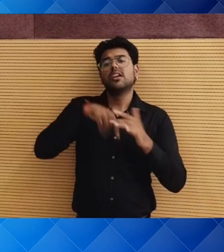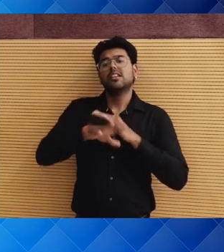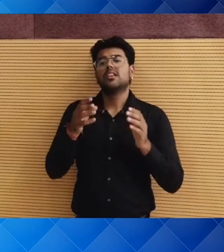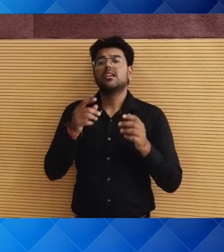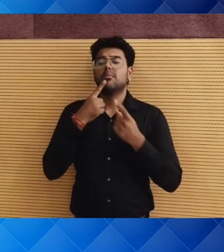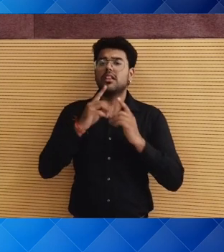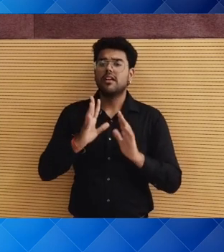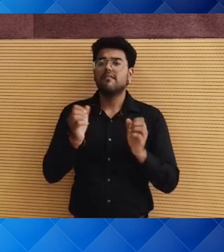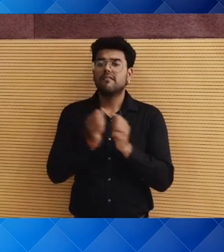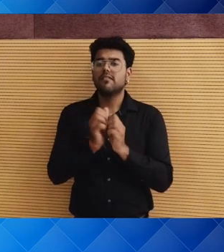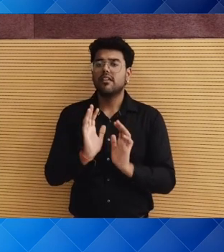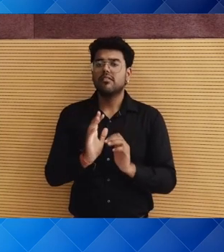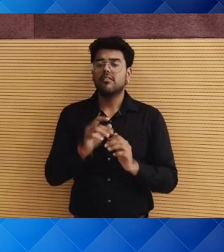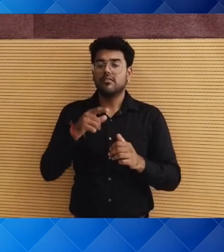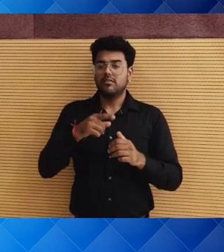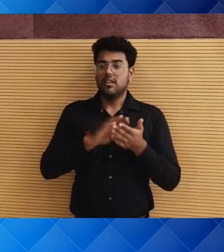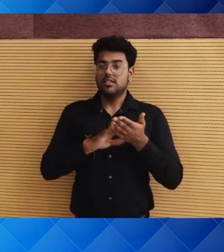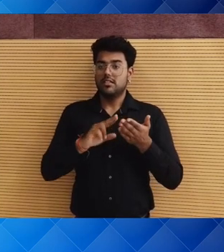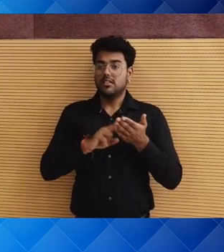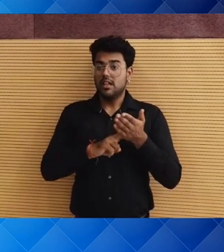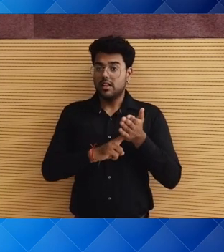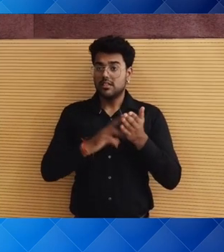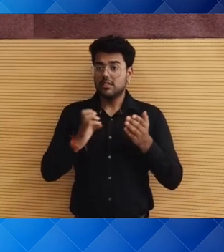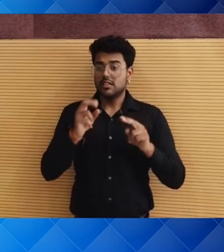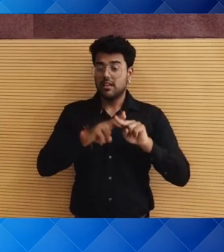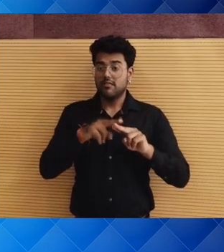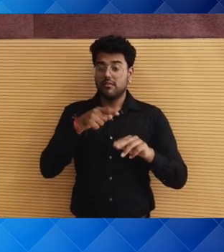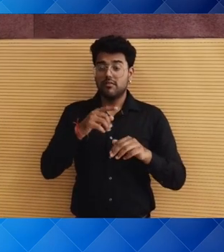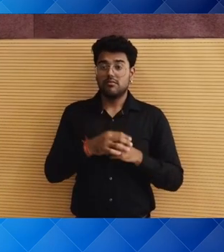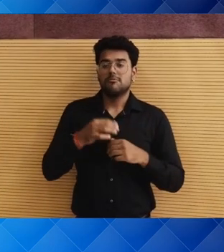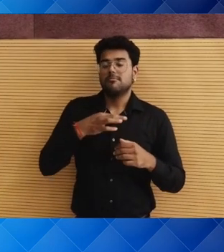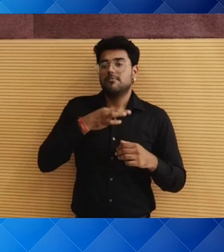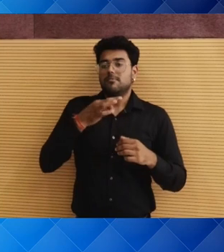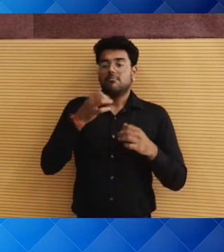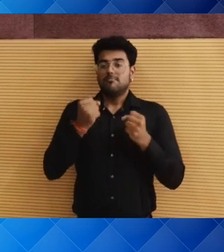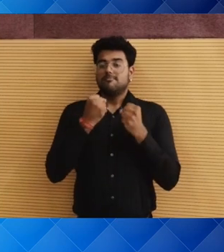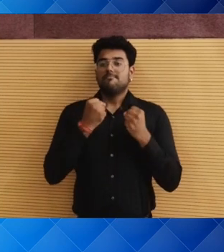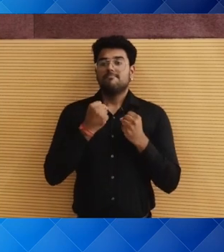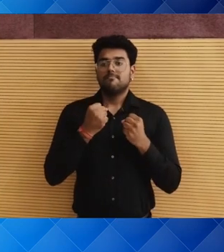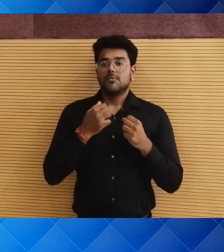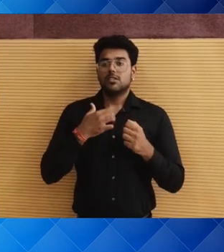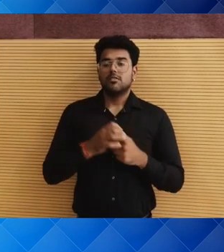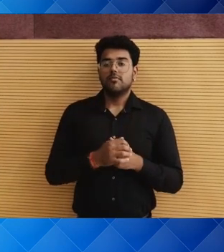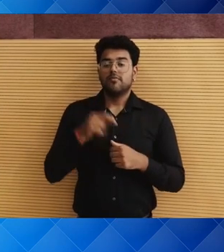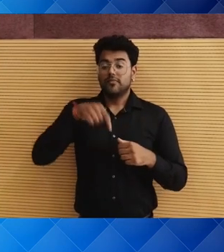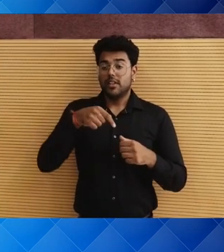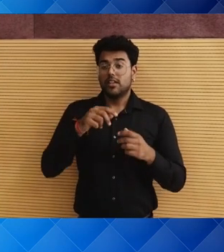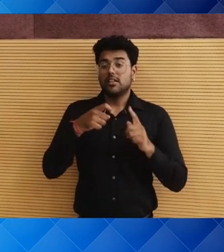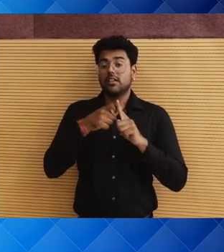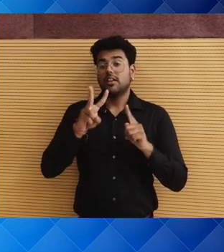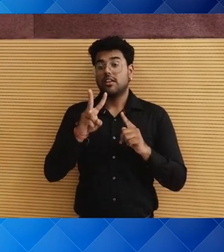ये सारे को आधार करके एनसीएफ की मूल स्पिरिट को आगे लेते हुए केंद्रीय विद्यालय भी आज